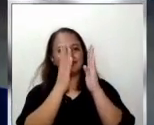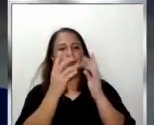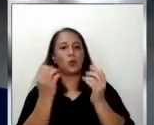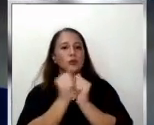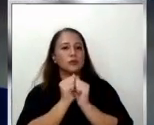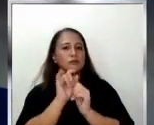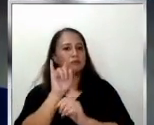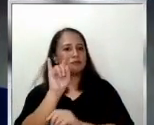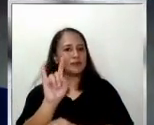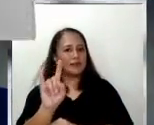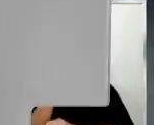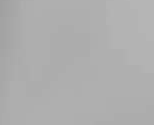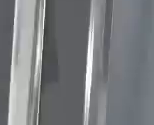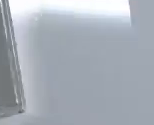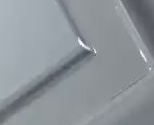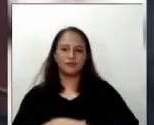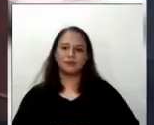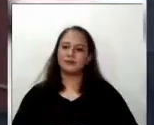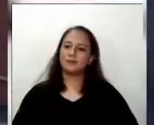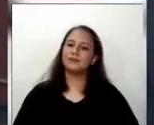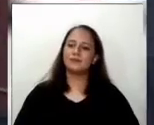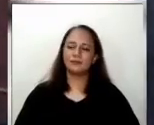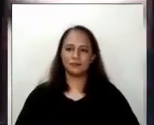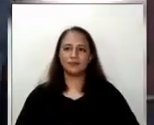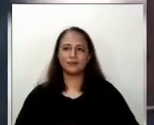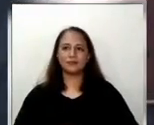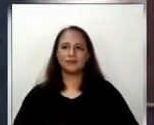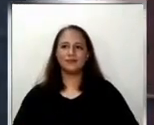tayo kay Gino Trinidad.